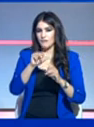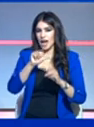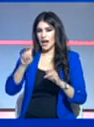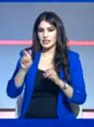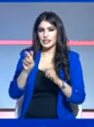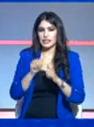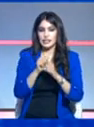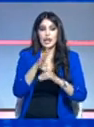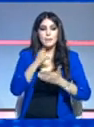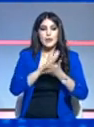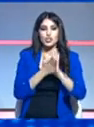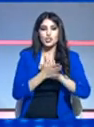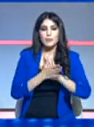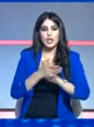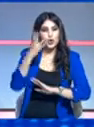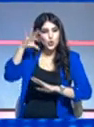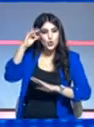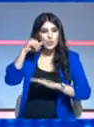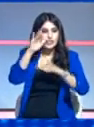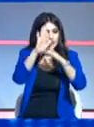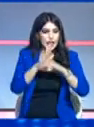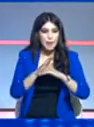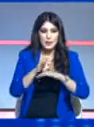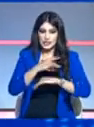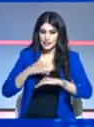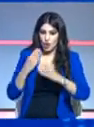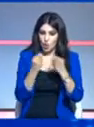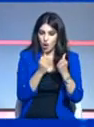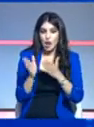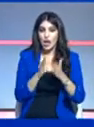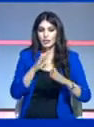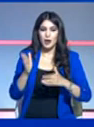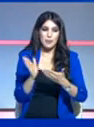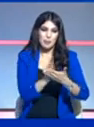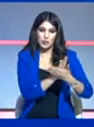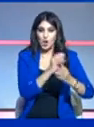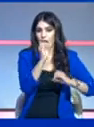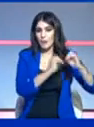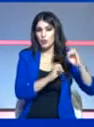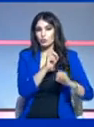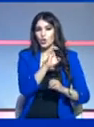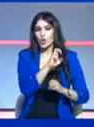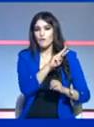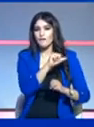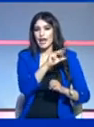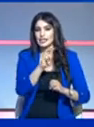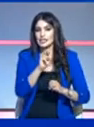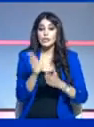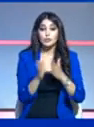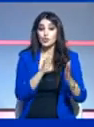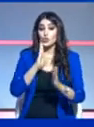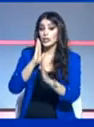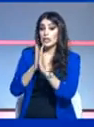تدعو مثلا الجمعية التونسية للسلامة الصحية والبيئية أن يتم التخلي عن منظومة إيفاكس، أن تذهبون مباشرة